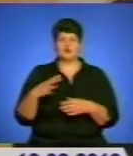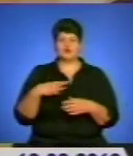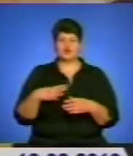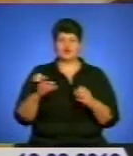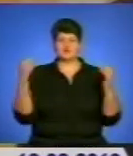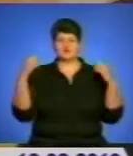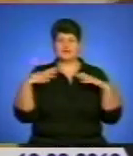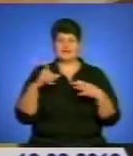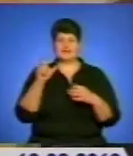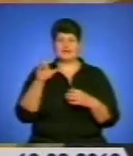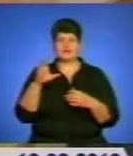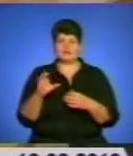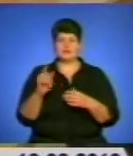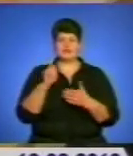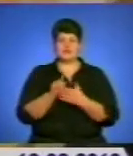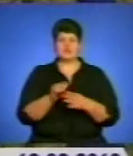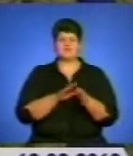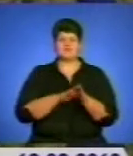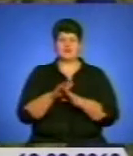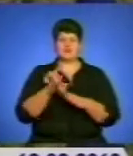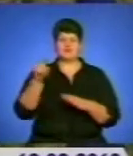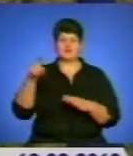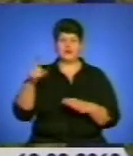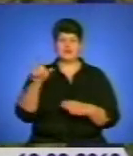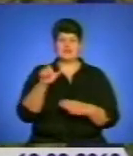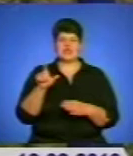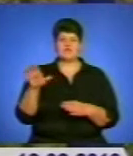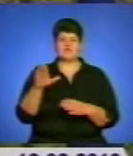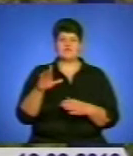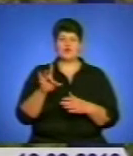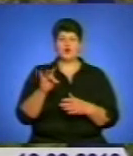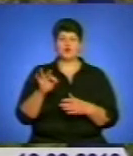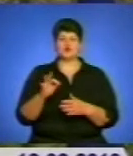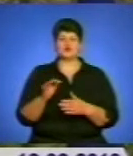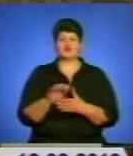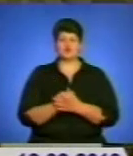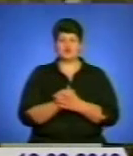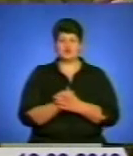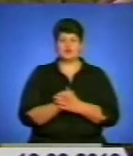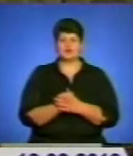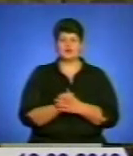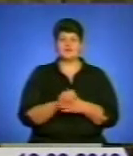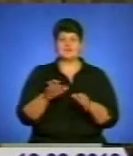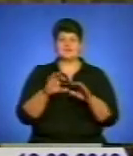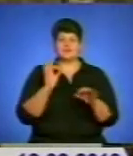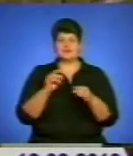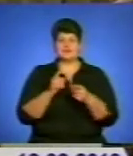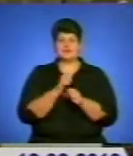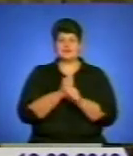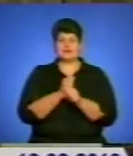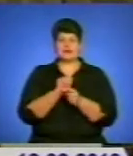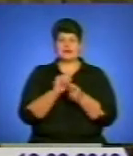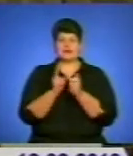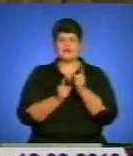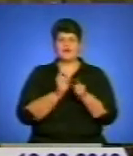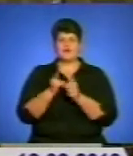Україна-ЄС Київ має виконати вимоги Євросоюзу, відмовитись від політики вибіркового правосуддя та здійснити реформи у